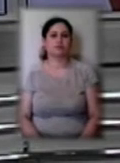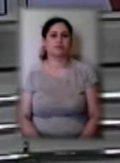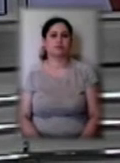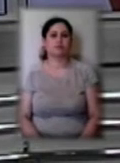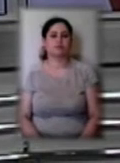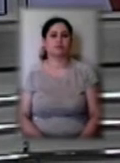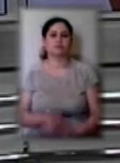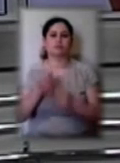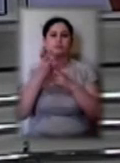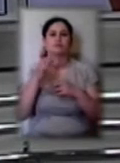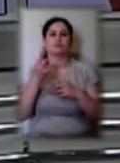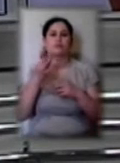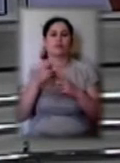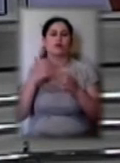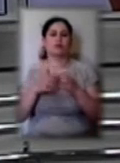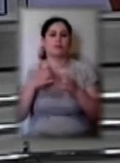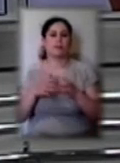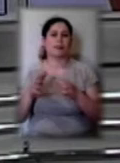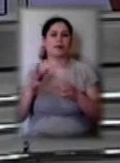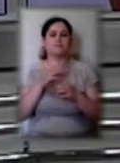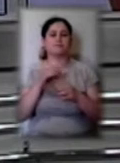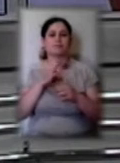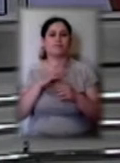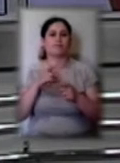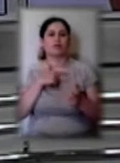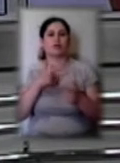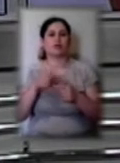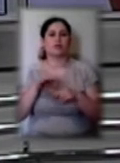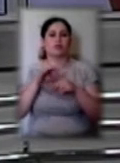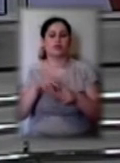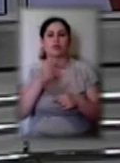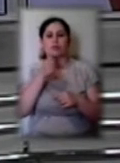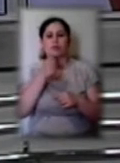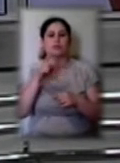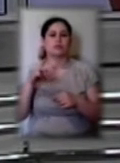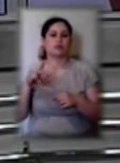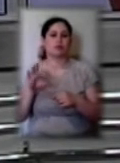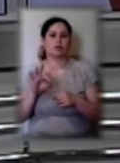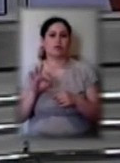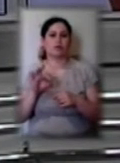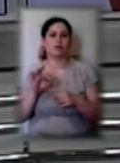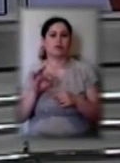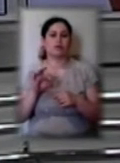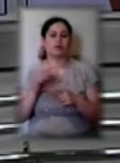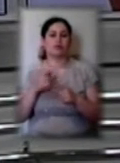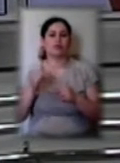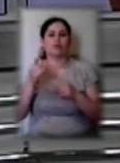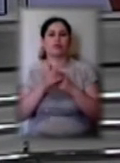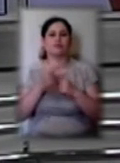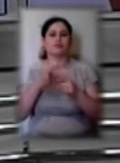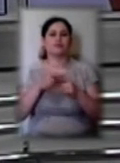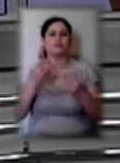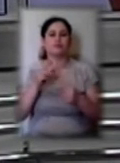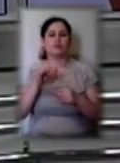12 червня на Херсонщині усі пункти були готові до проведення пробного зовнішнього незалежного оцінювання. Увечері цього дня Кабінет міністрів